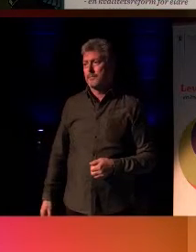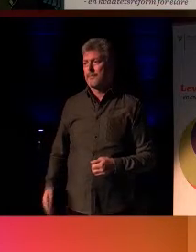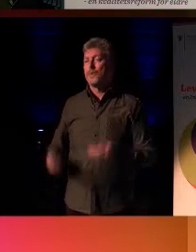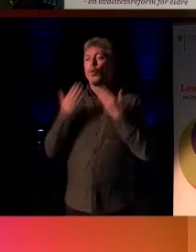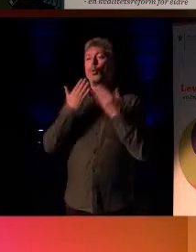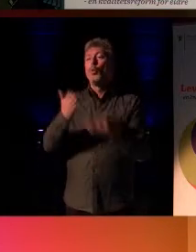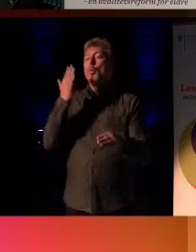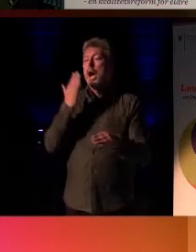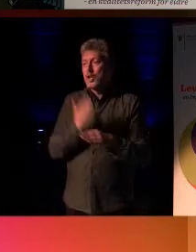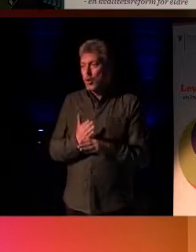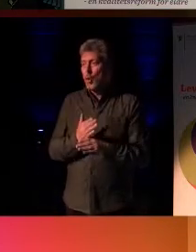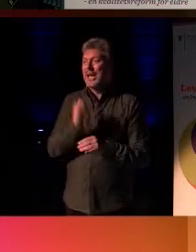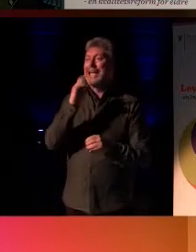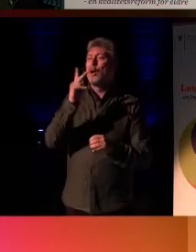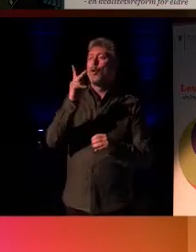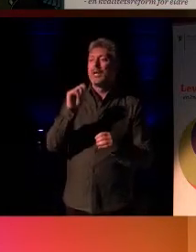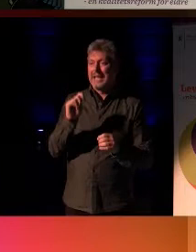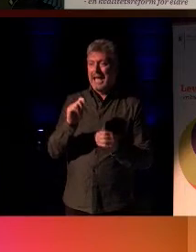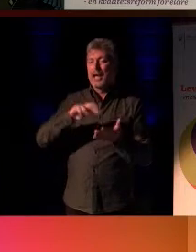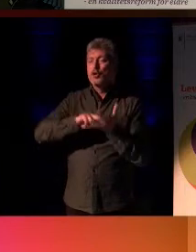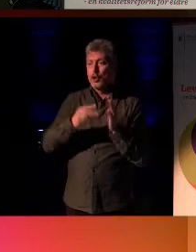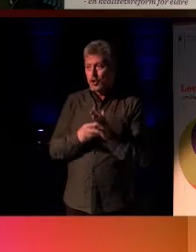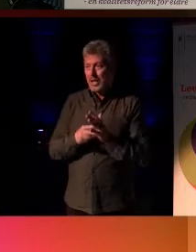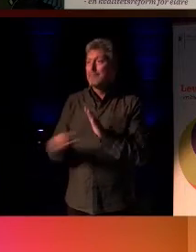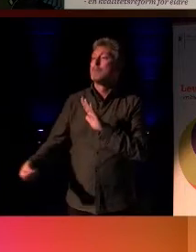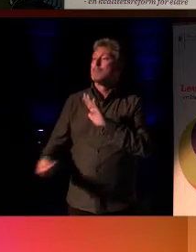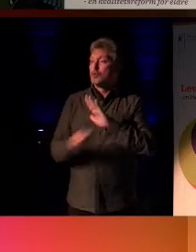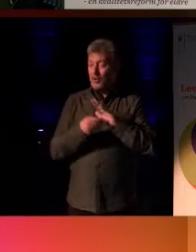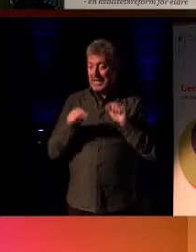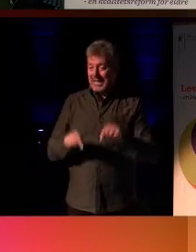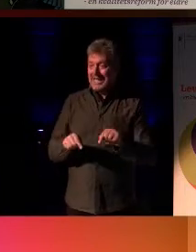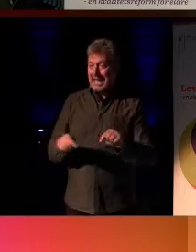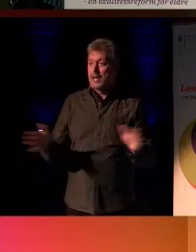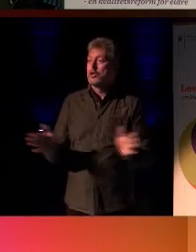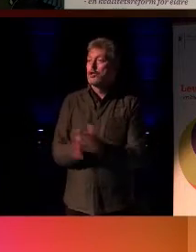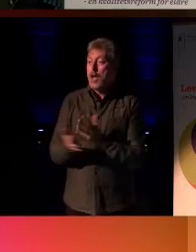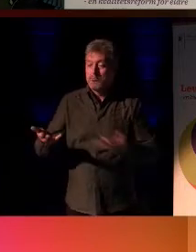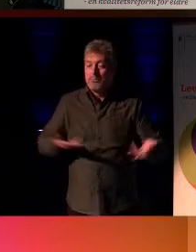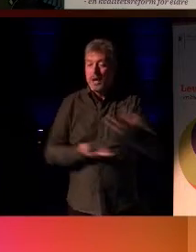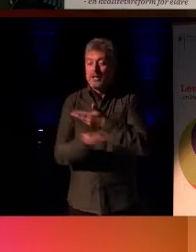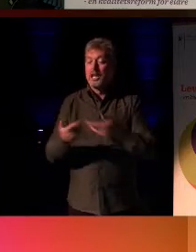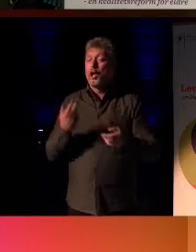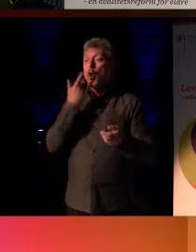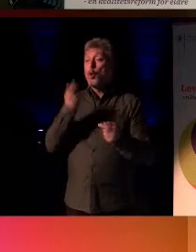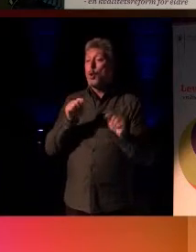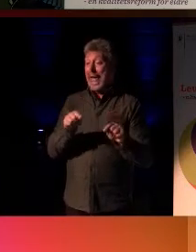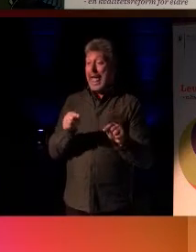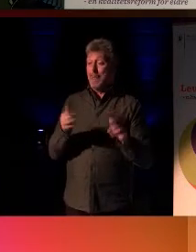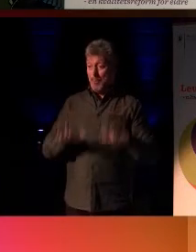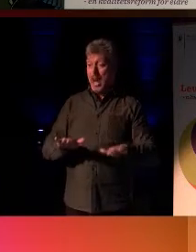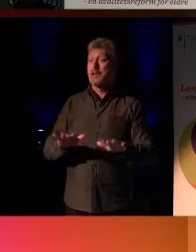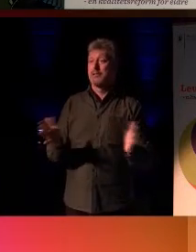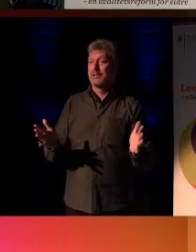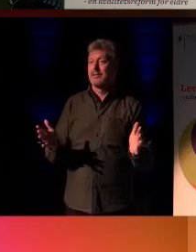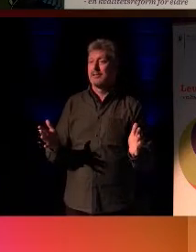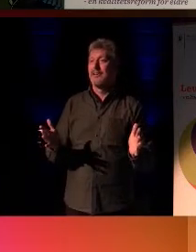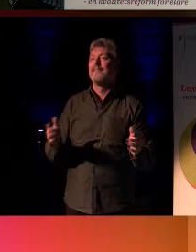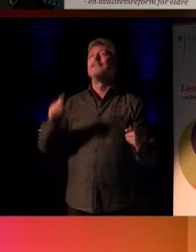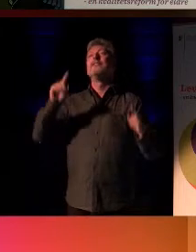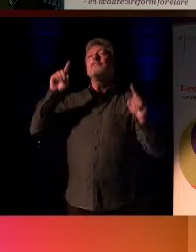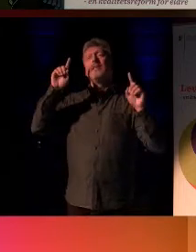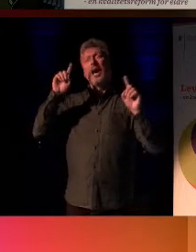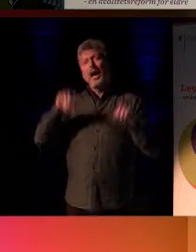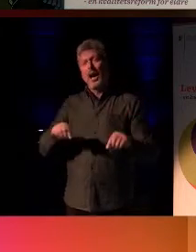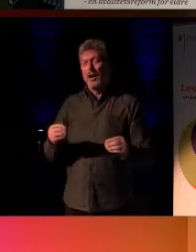Gode nok IKT-systemer understøtter denne samhandlingen, og når vi har dette på plass, så kan vi legge på